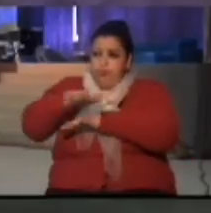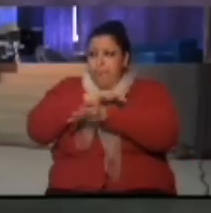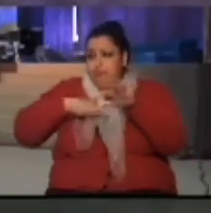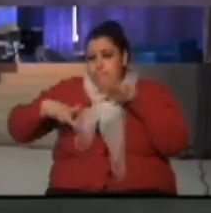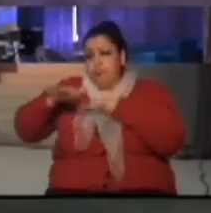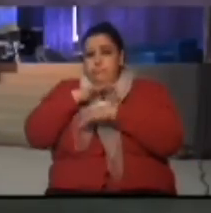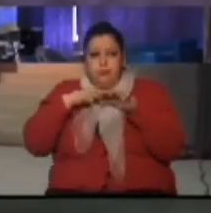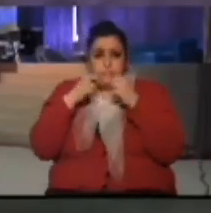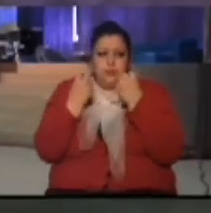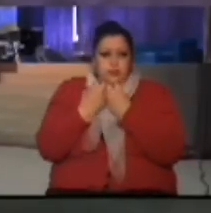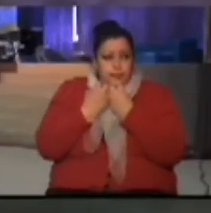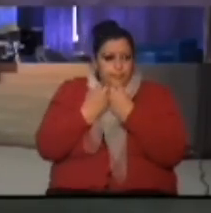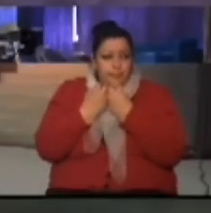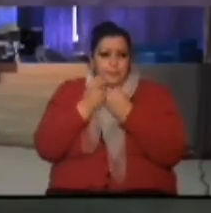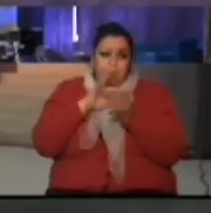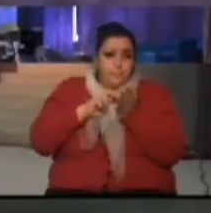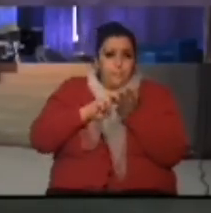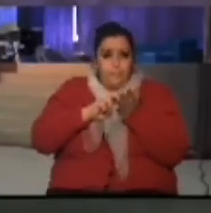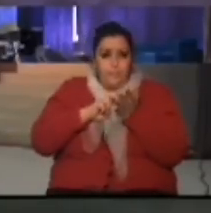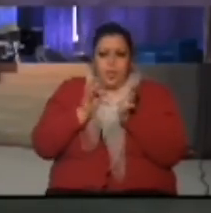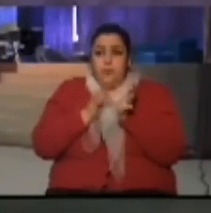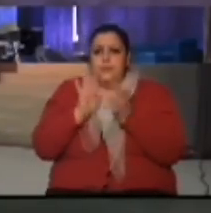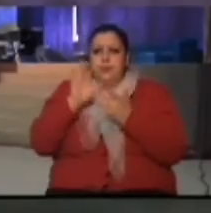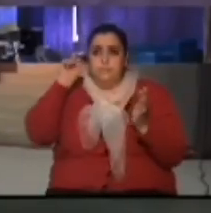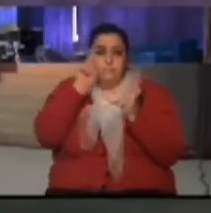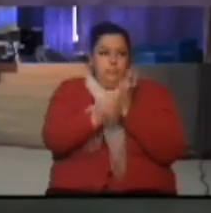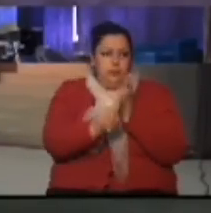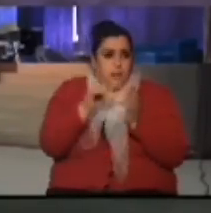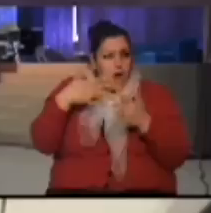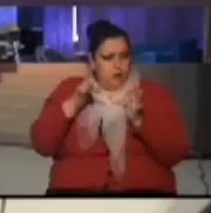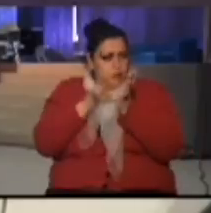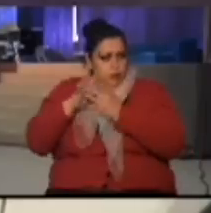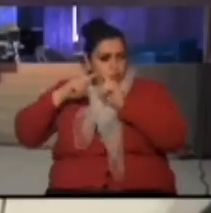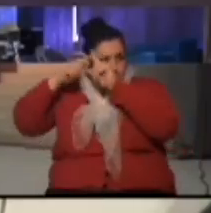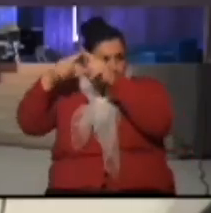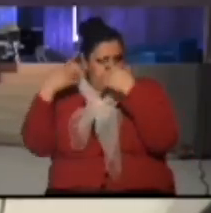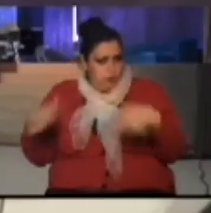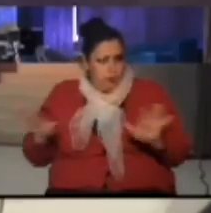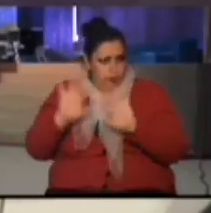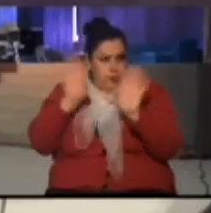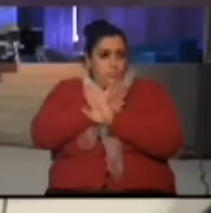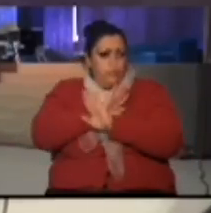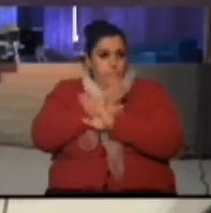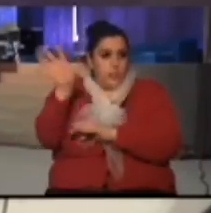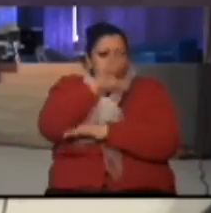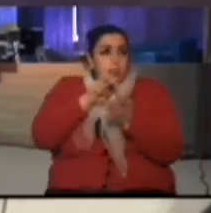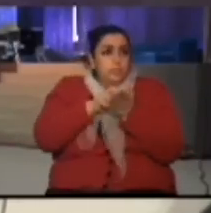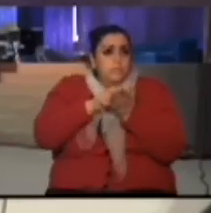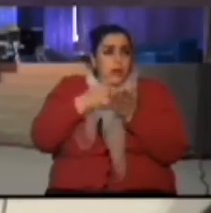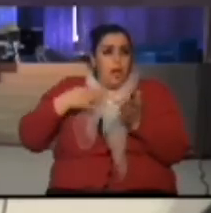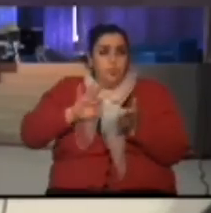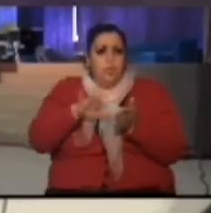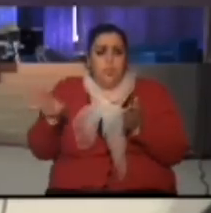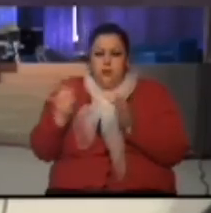վախիցը, Հիսուս եկավ եւ նրանց մեջ կանգնեց եւ նրանց ասաց. Խաղաղություն ձեզ։ Մի